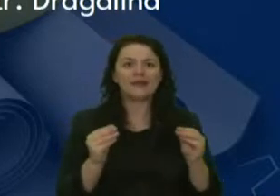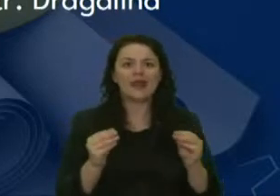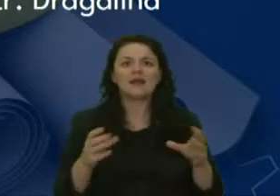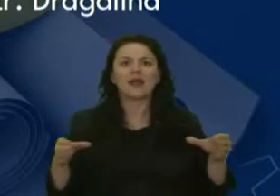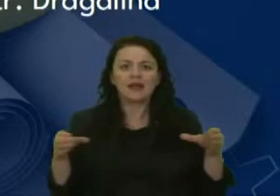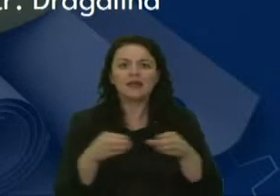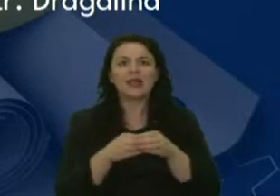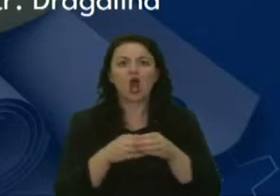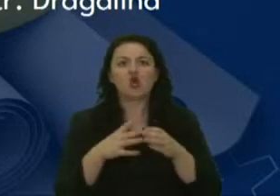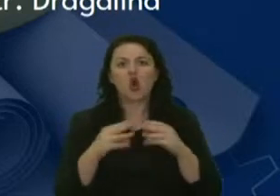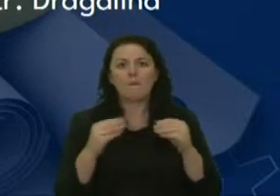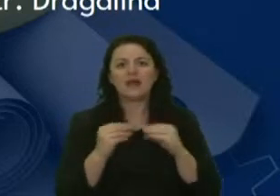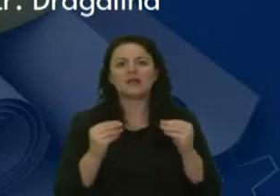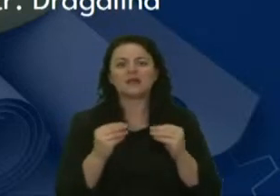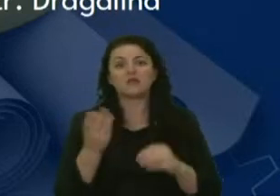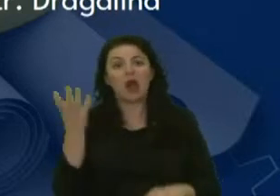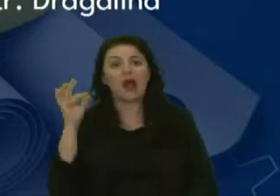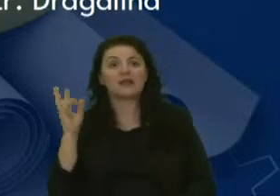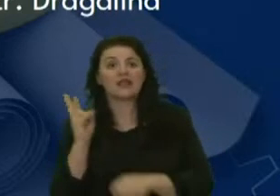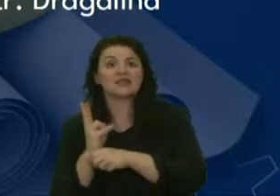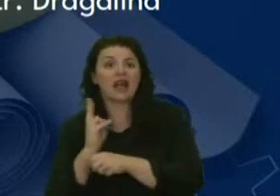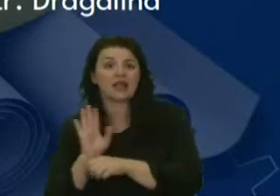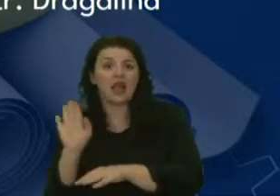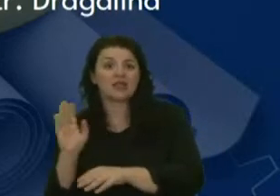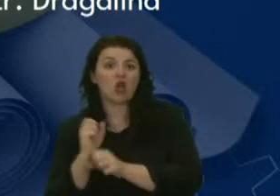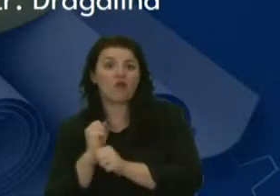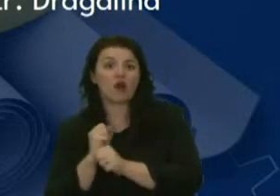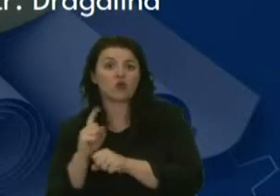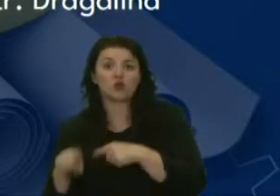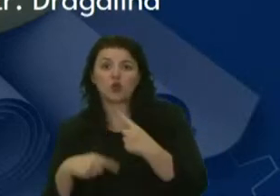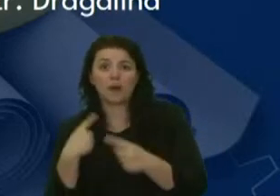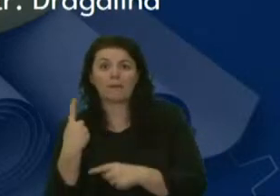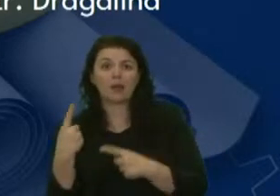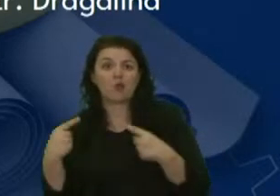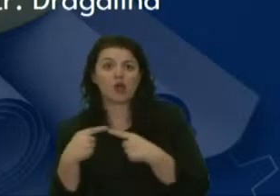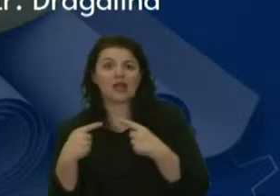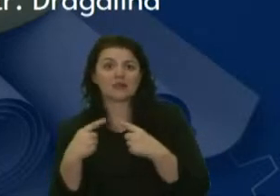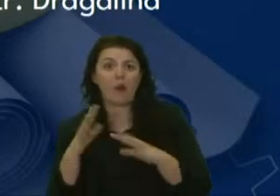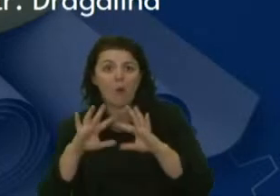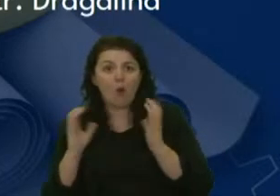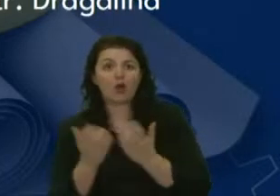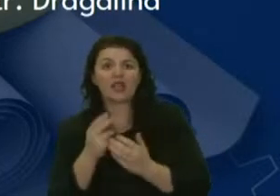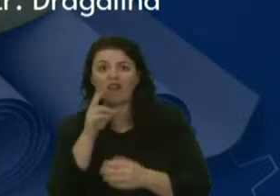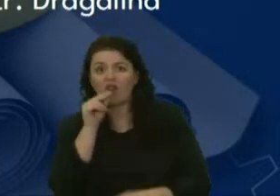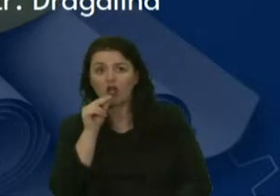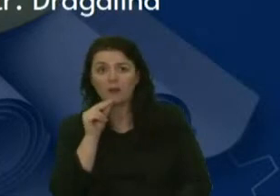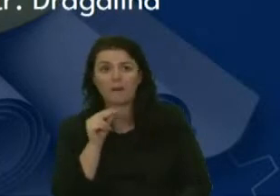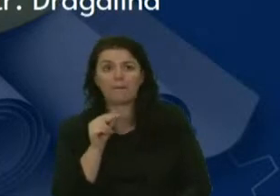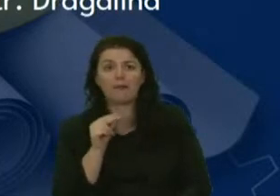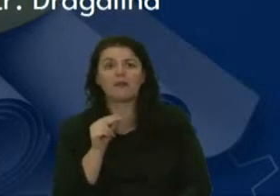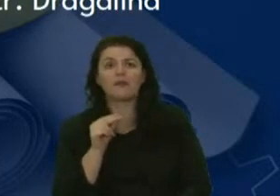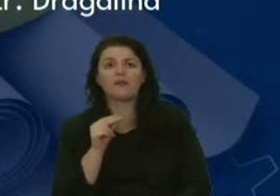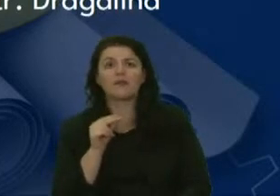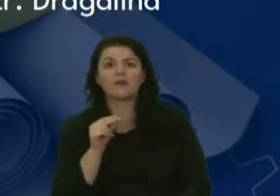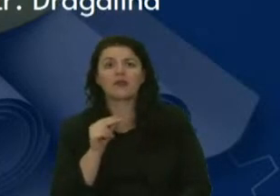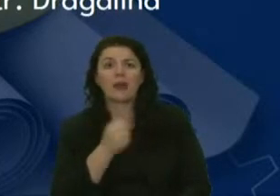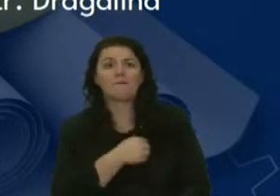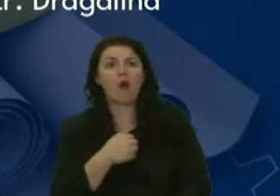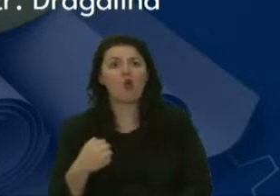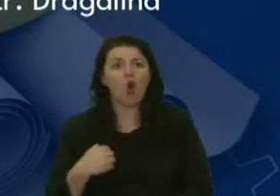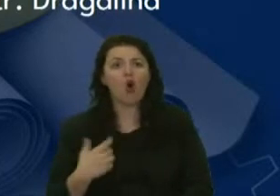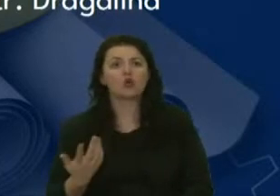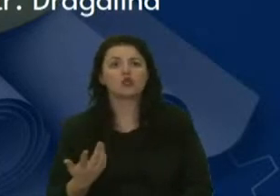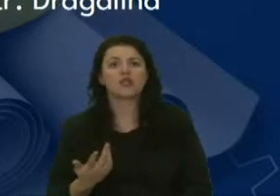În egală măsură așa cum și celelalte state care s au format după Primul Război Mondial că vorbim aici de Polonia